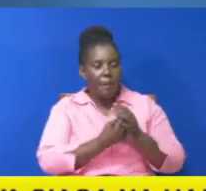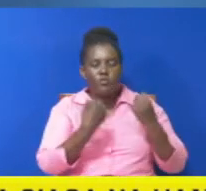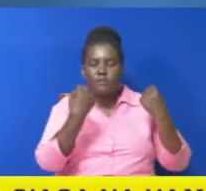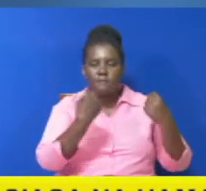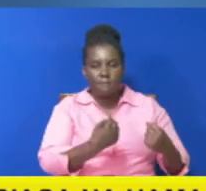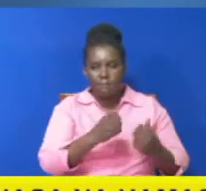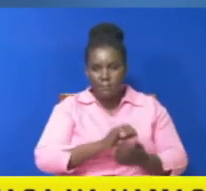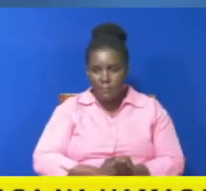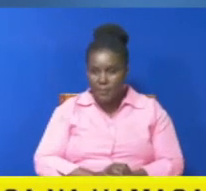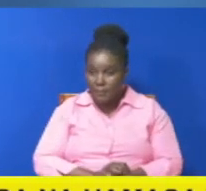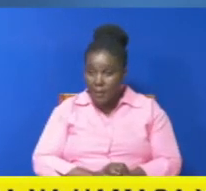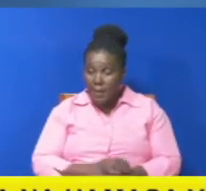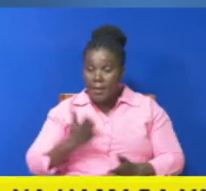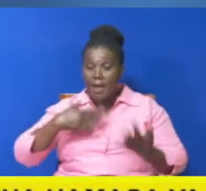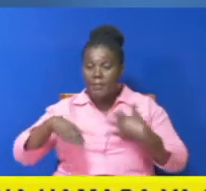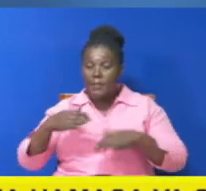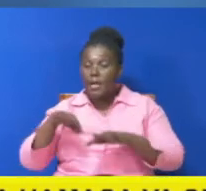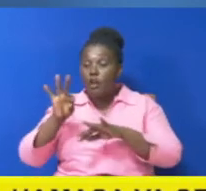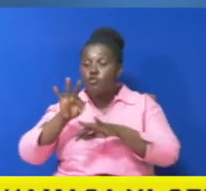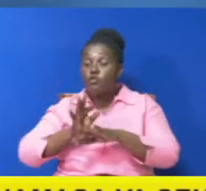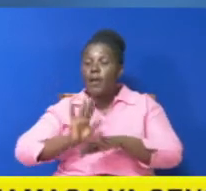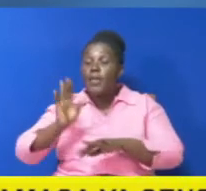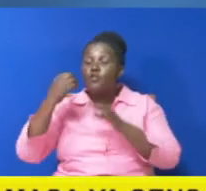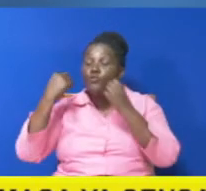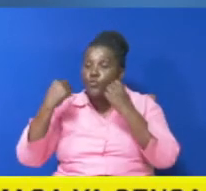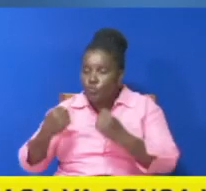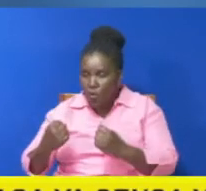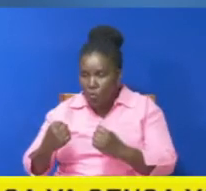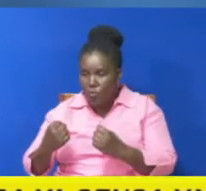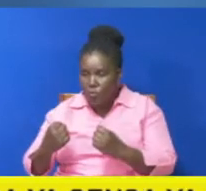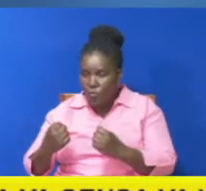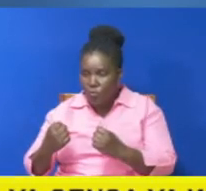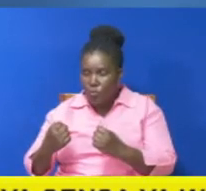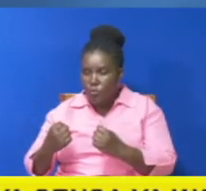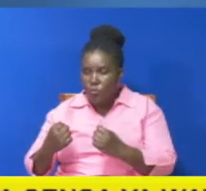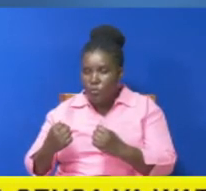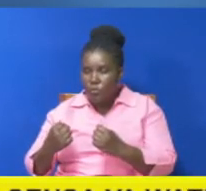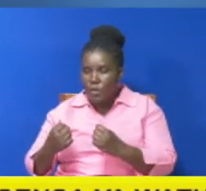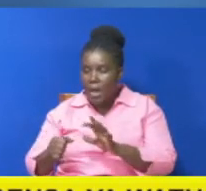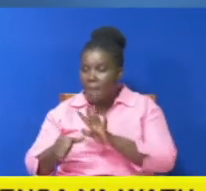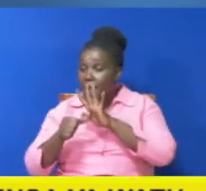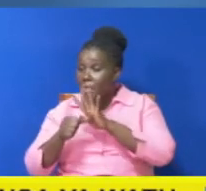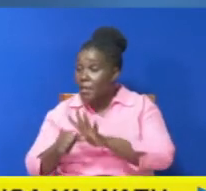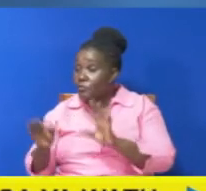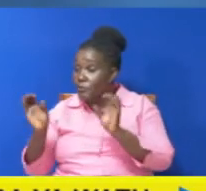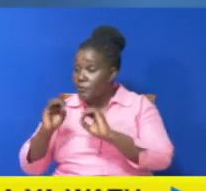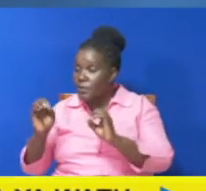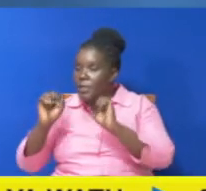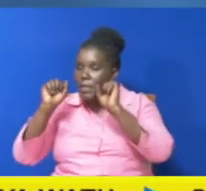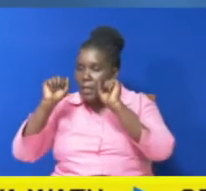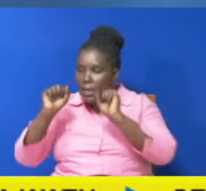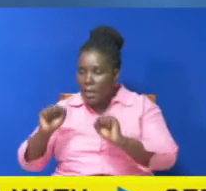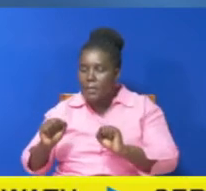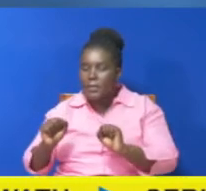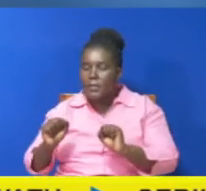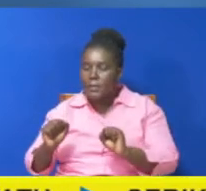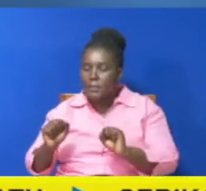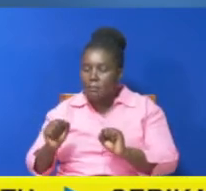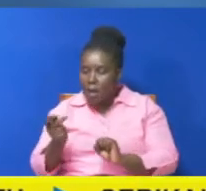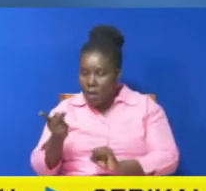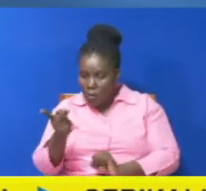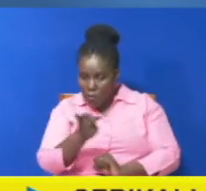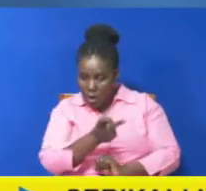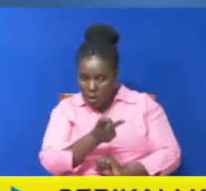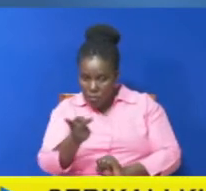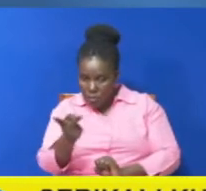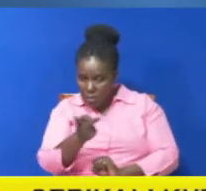ya kutengeneza ndoa ikaweza kuwa imara pasina kuwa na manyanyaso baina ya mwanamke na mwanaume, wanapaswa kuitengeneza wao wenyewe